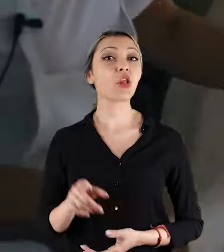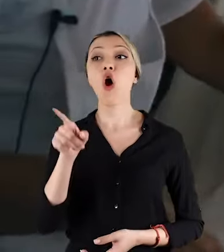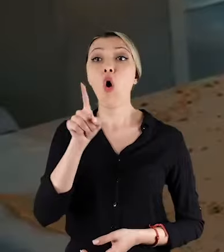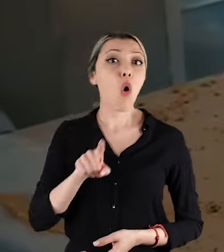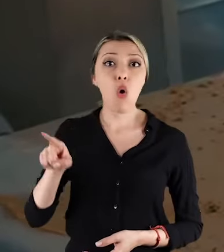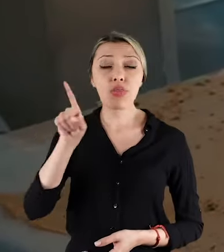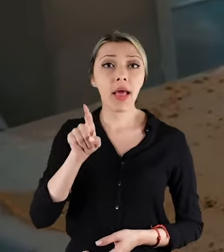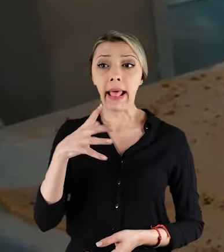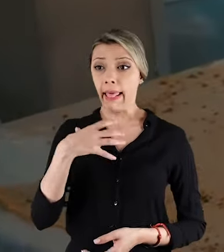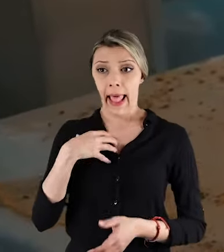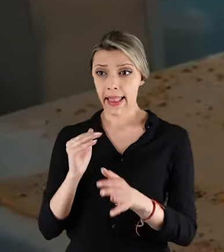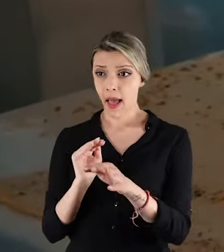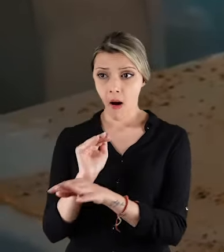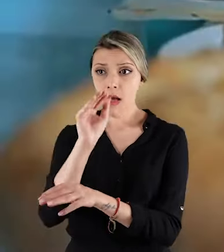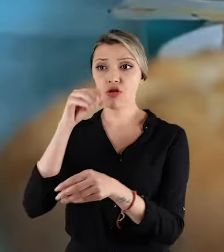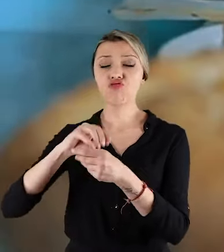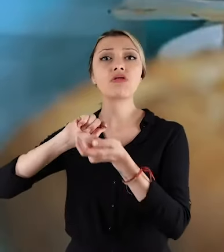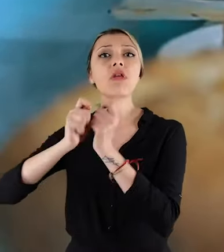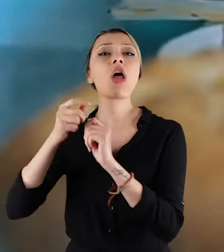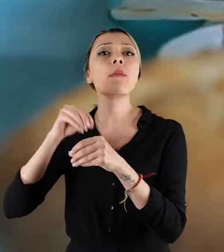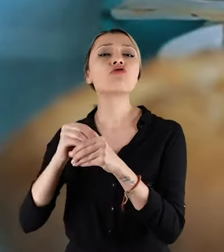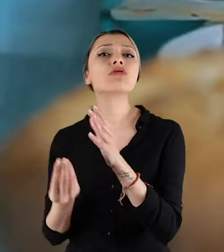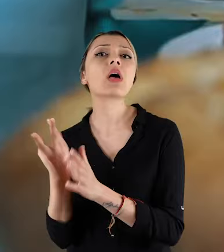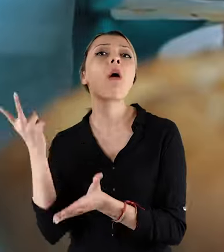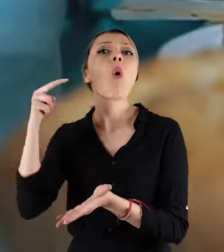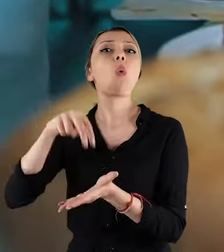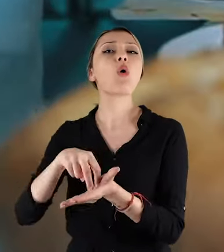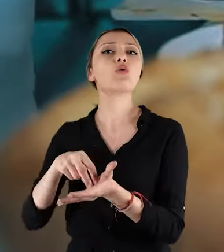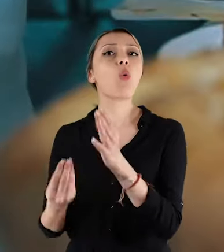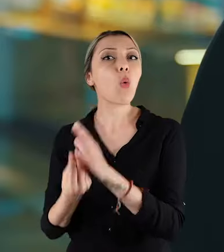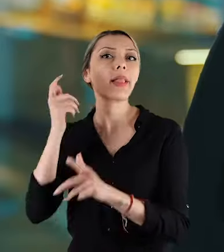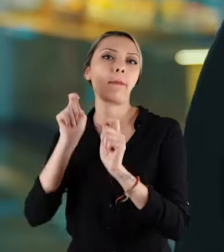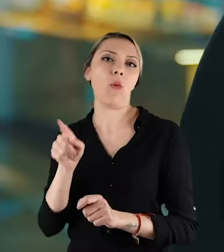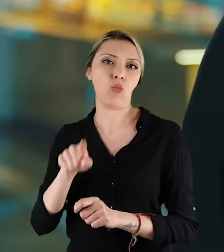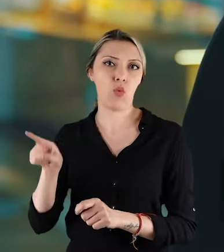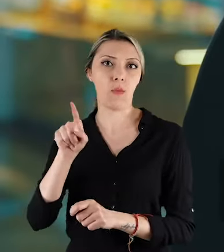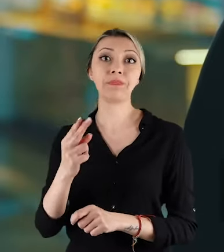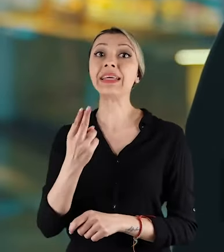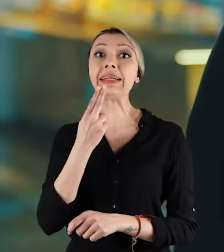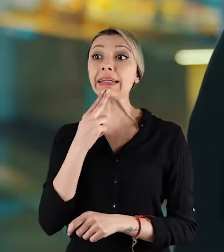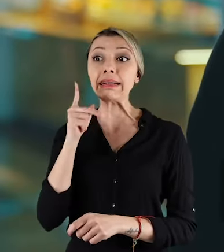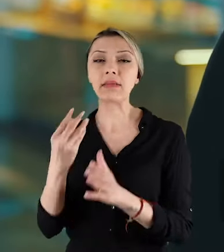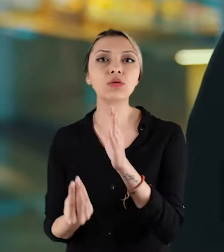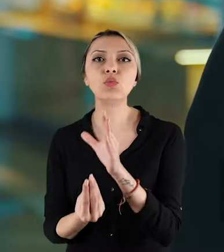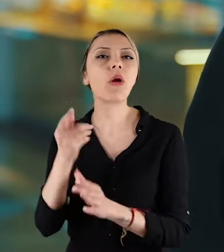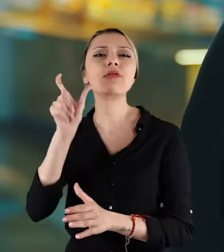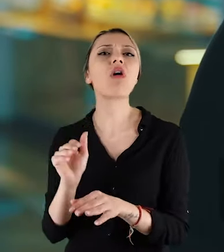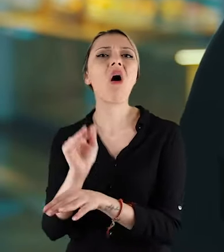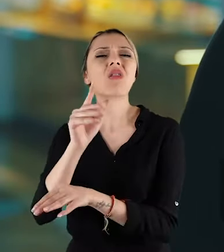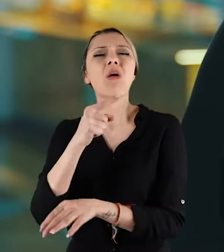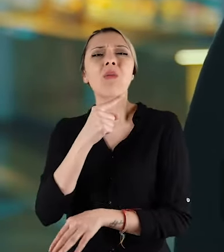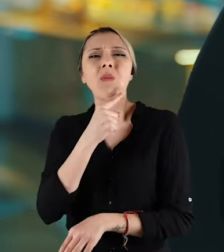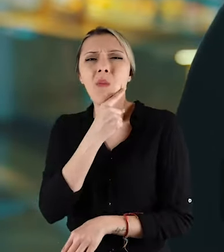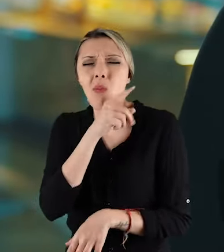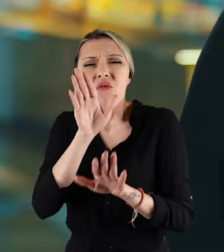Onlar zaten hayatlarında bir şeyleri değiştirmek için her sabah kalkıp o üretimhaneye giriyor. Kadın üretici hayatından nasıl bir zorluk yaşarsa